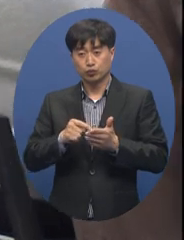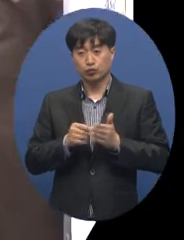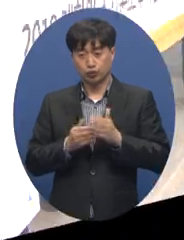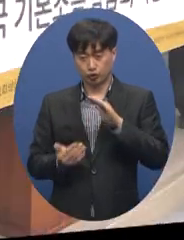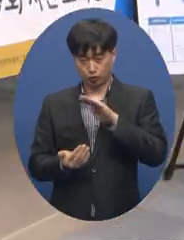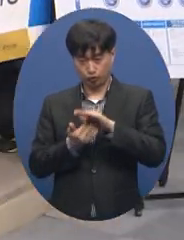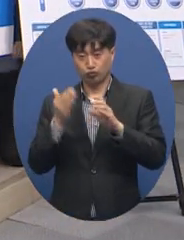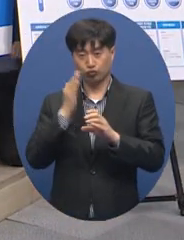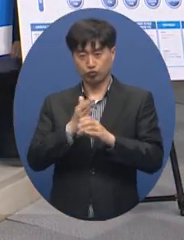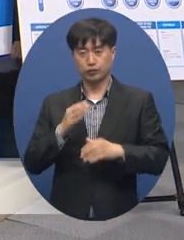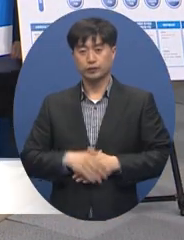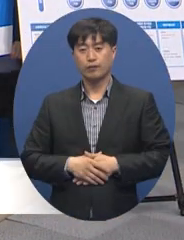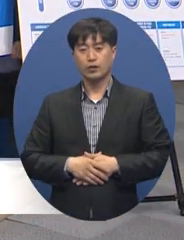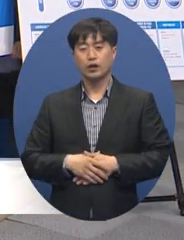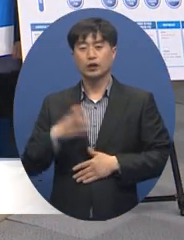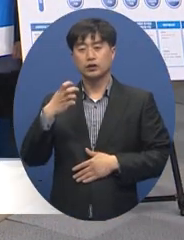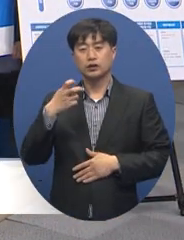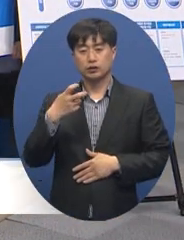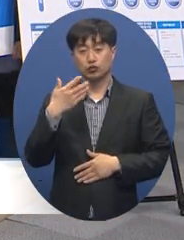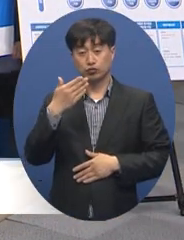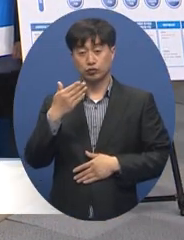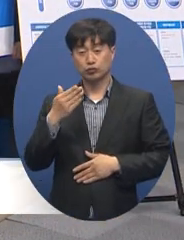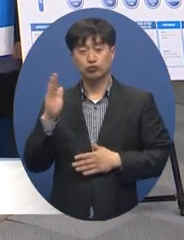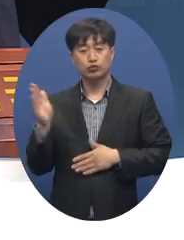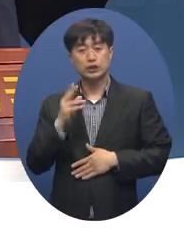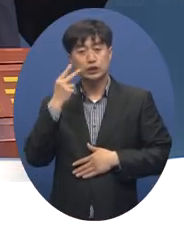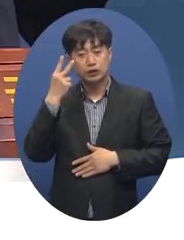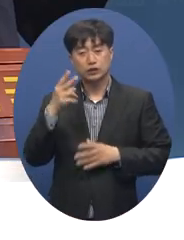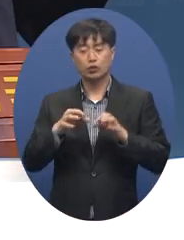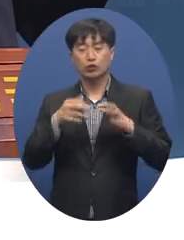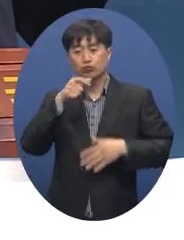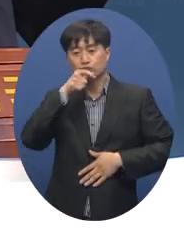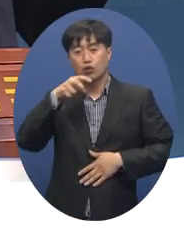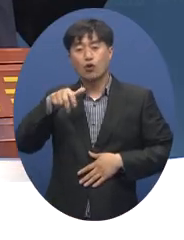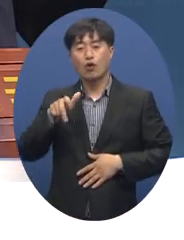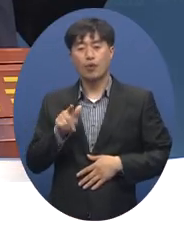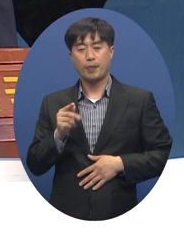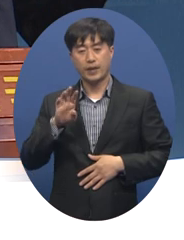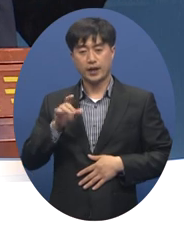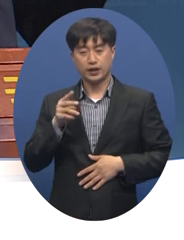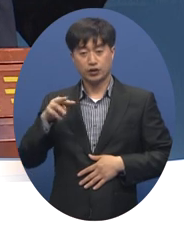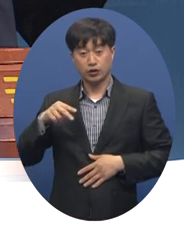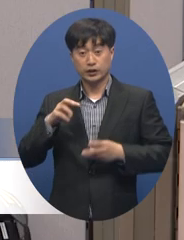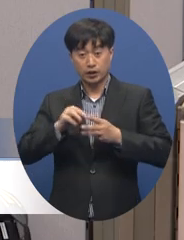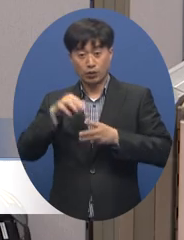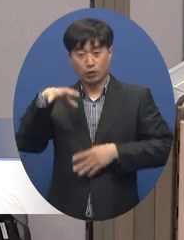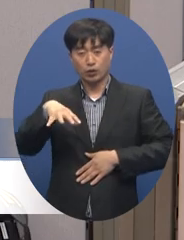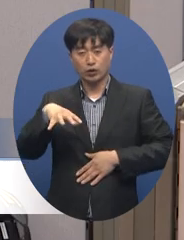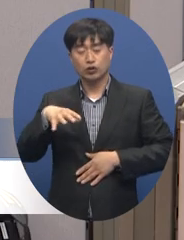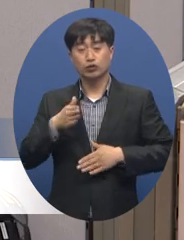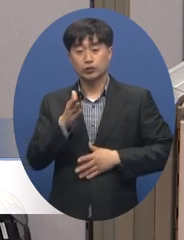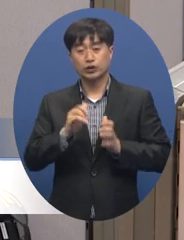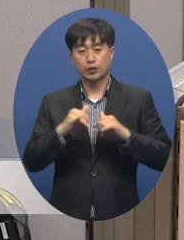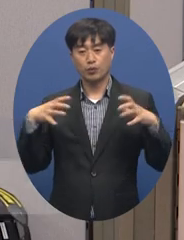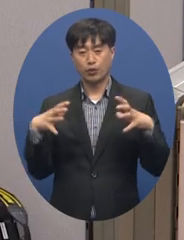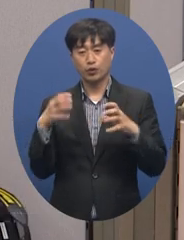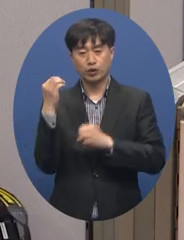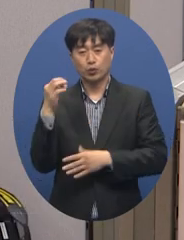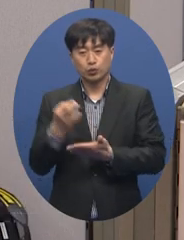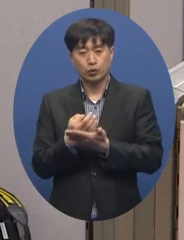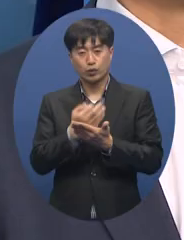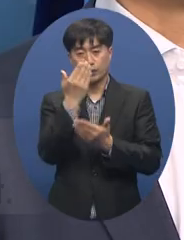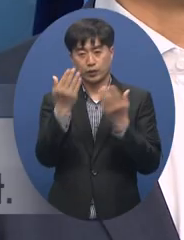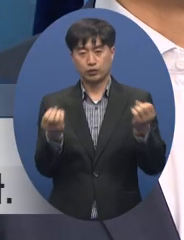있습니다. 오는 29일부터 이틀간 수원 컨벤션 센터에서는 국내외 전문가 등이 모여 기본소득 박람회를